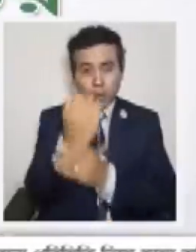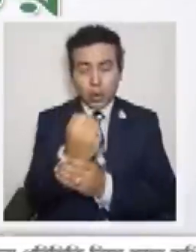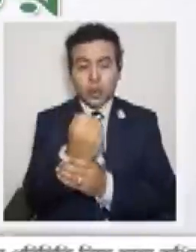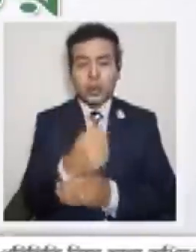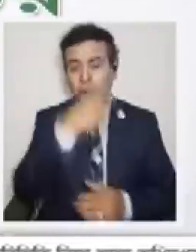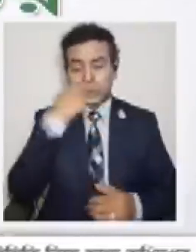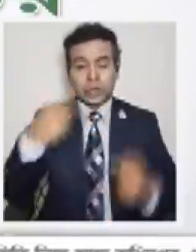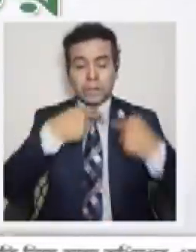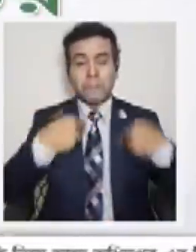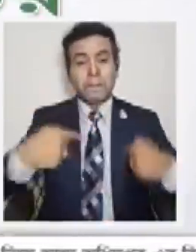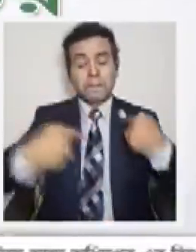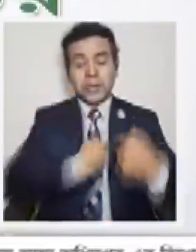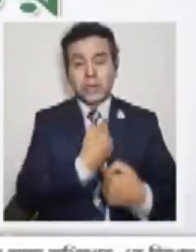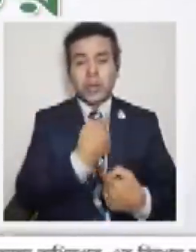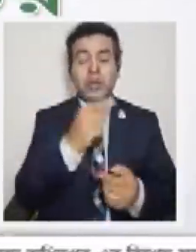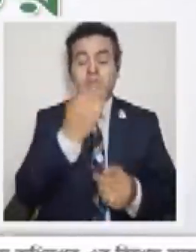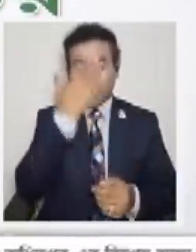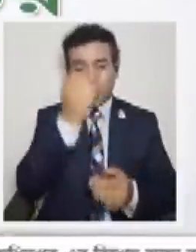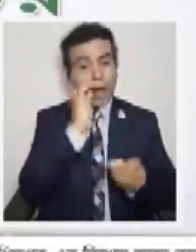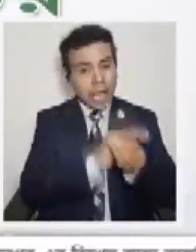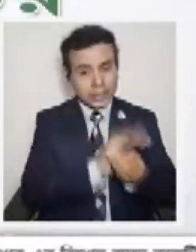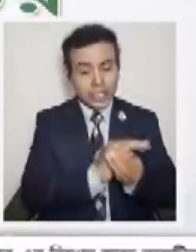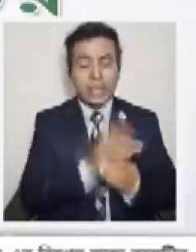ডায়াবেটিস মেলাইটাস, ক্রনিক রেনাল ডিজিজ এবং